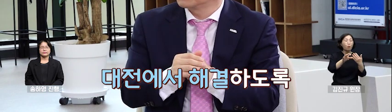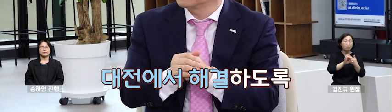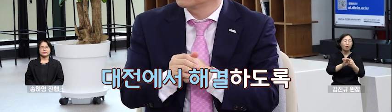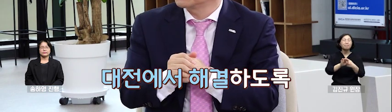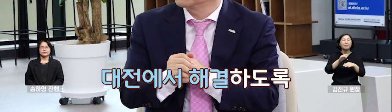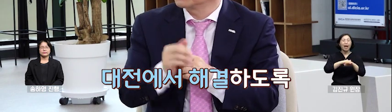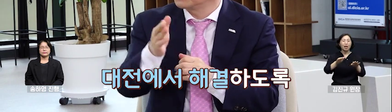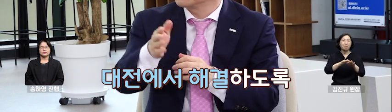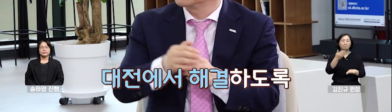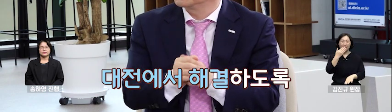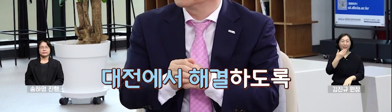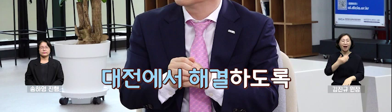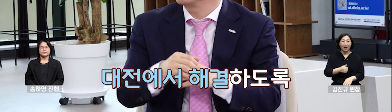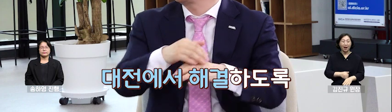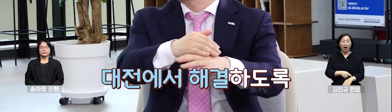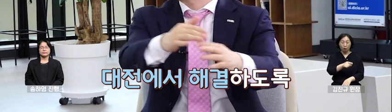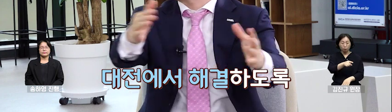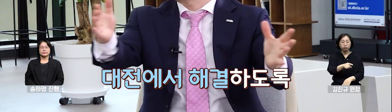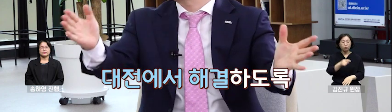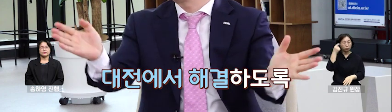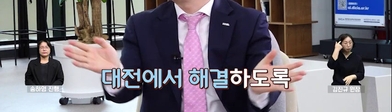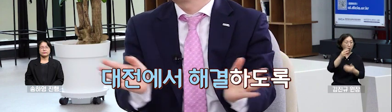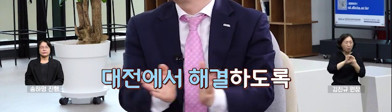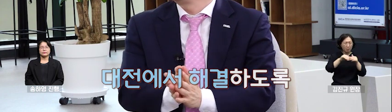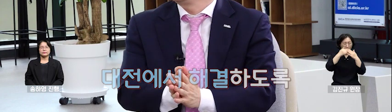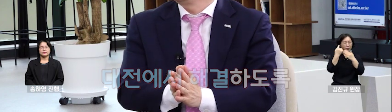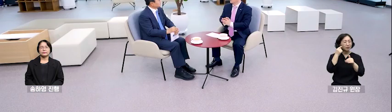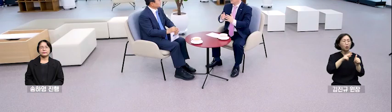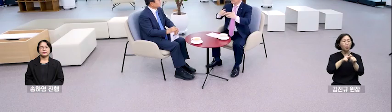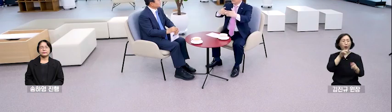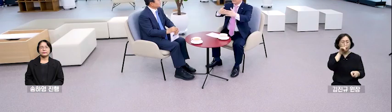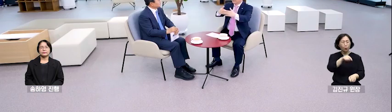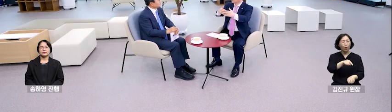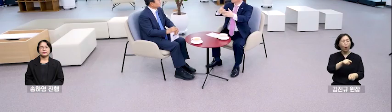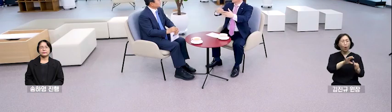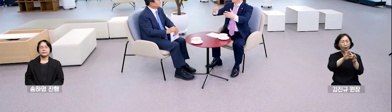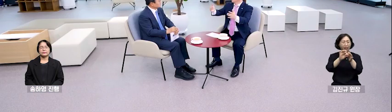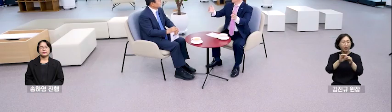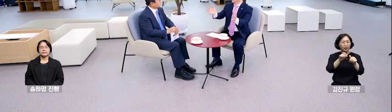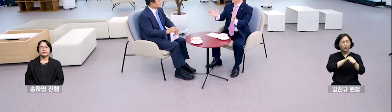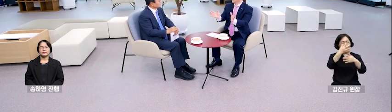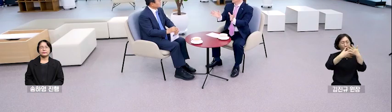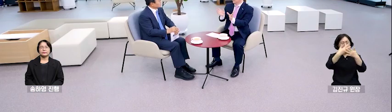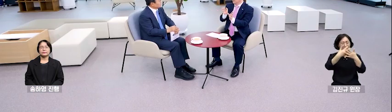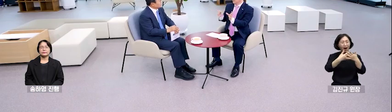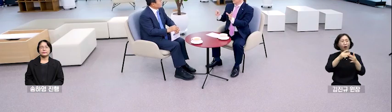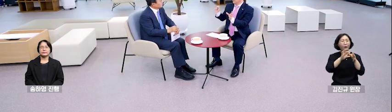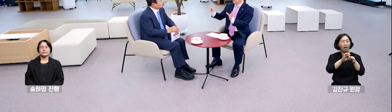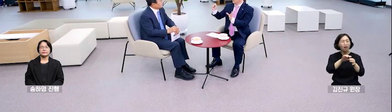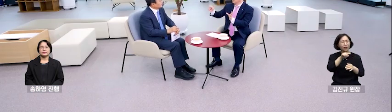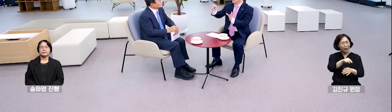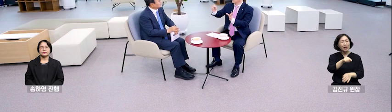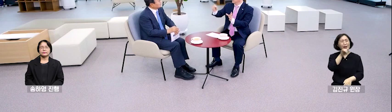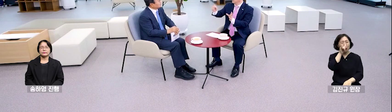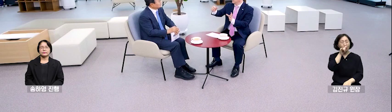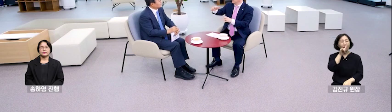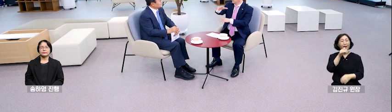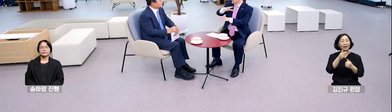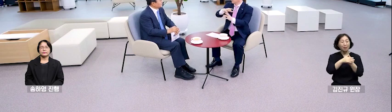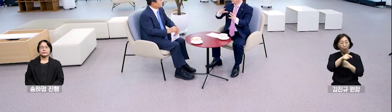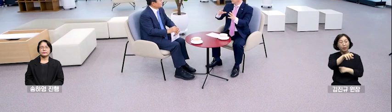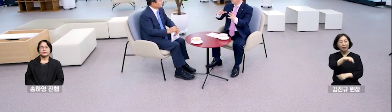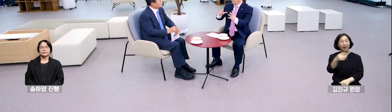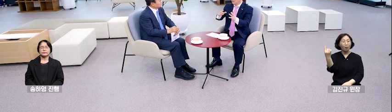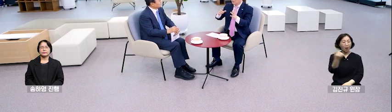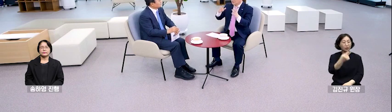대전 정부군 한 업체는 거기 가서 물어보면 모든 정보가 다 있어 관련된 정부가 다 모이니까 벌써 기업들이 어떤 기술을 갖고 있는지